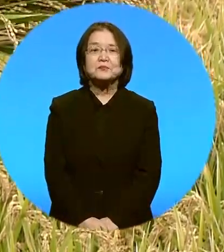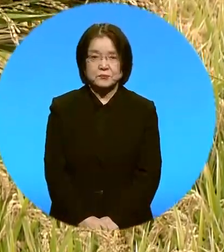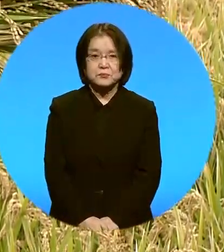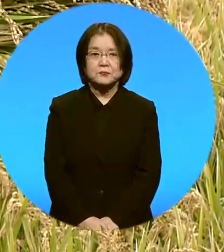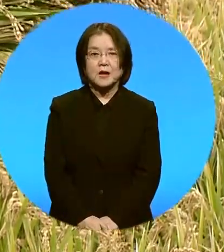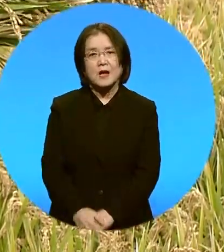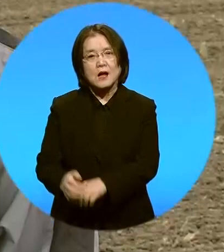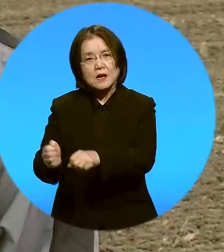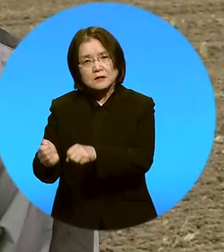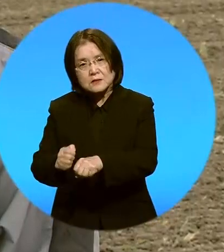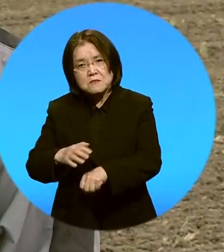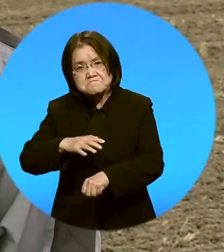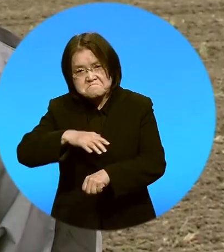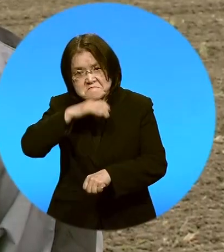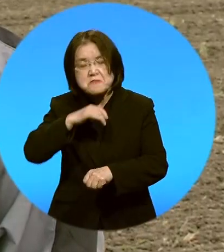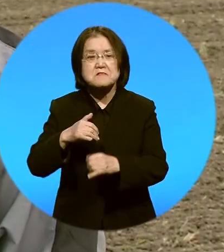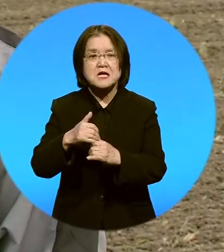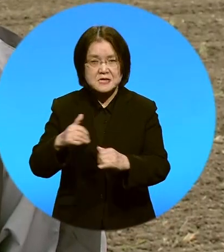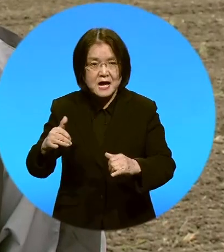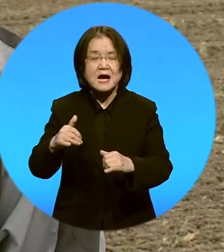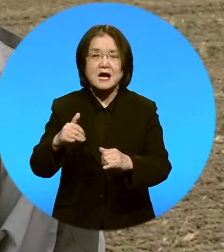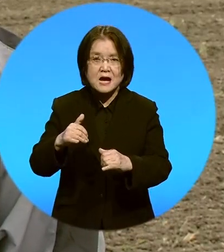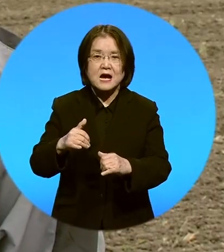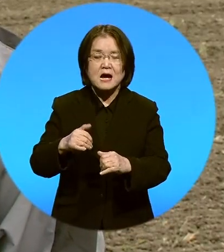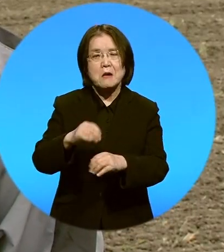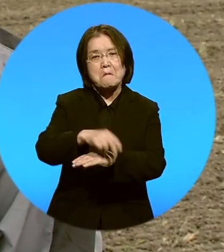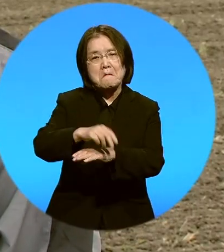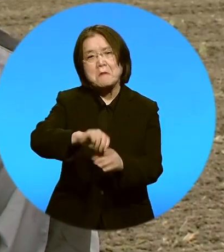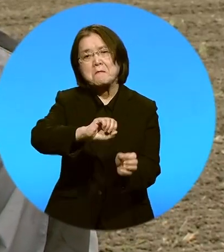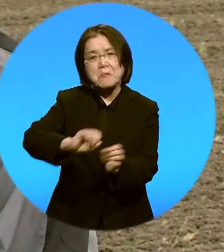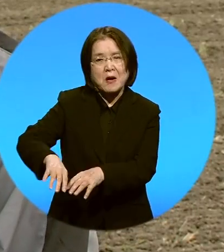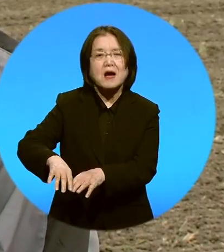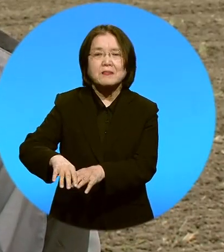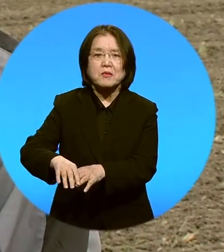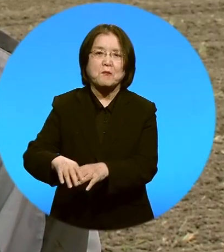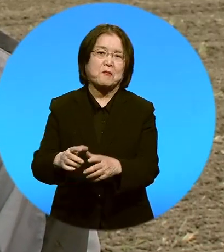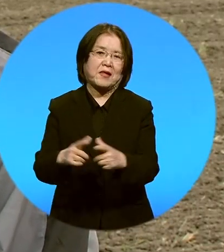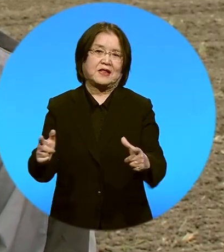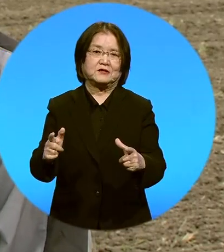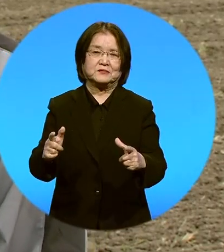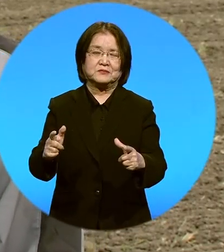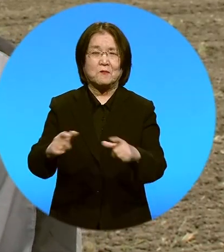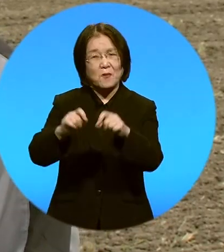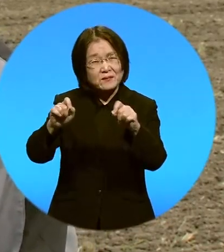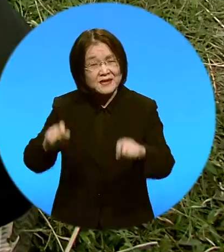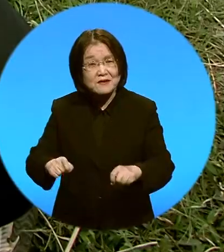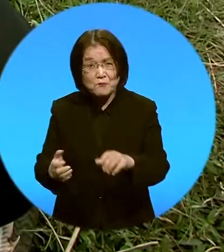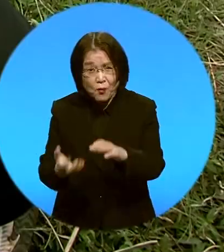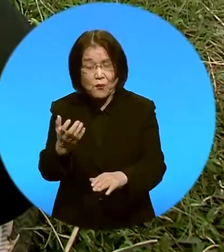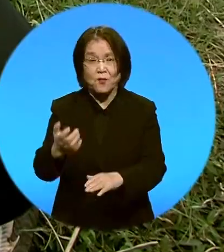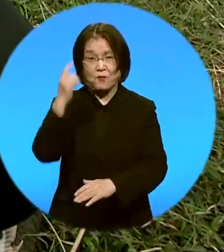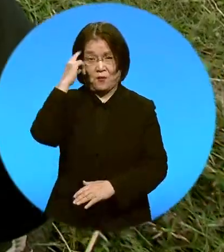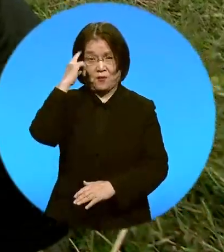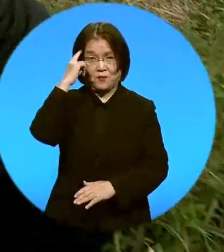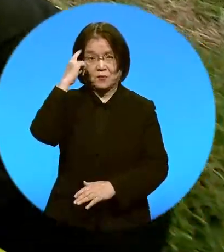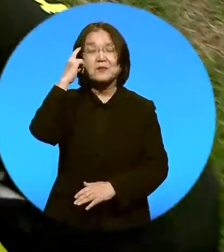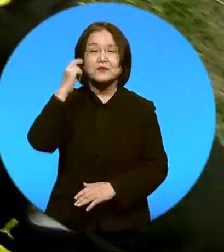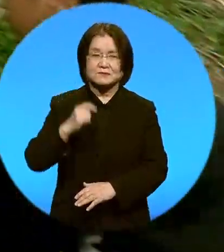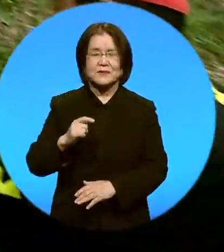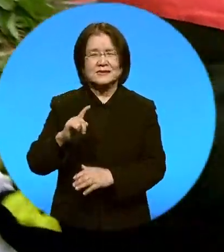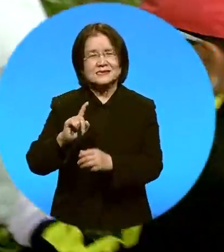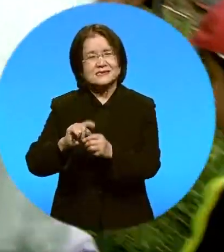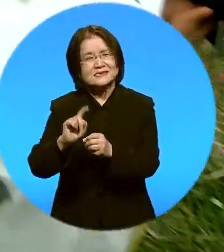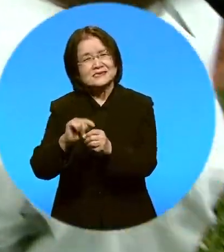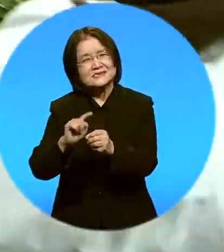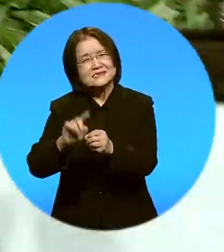農家の高齢化、耕作放棄地の増加っていうのは問題になっていると思います。何十